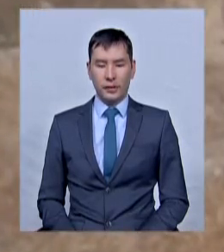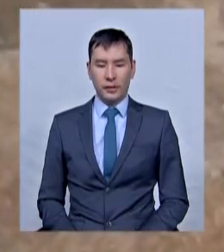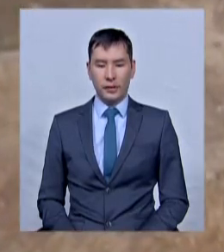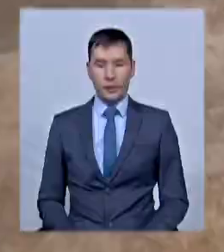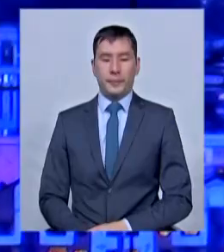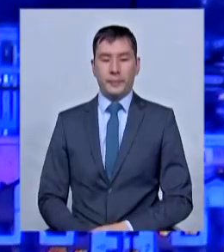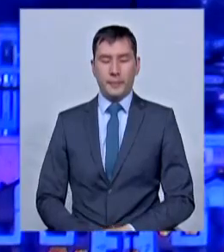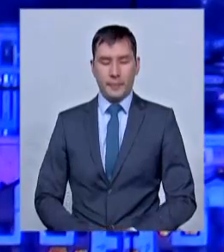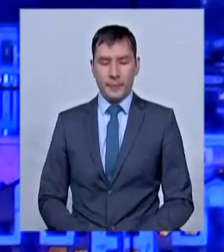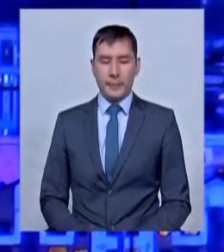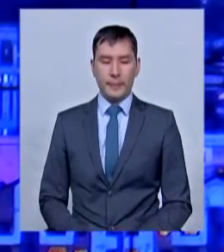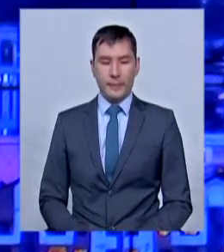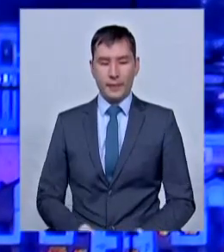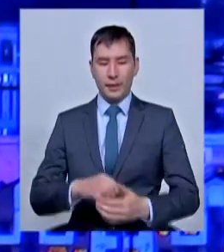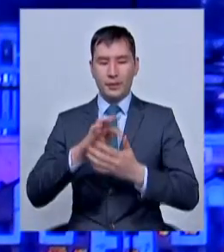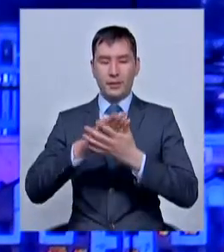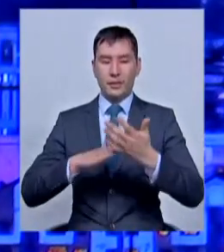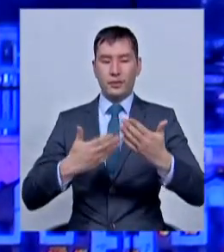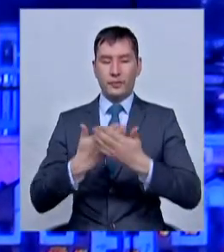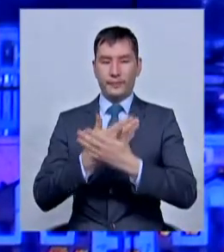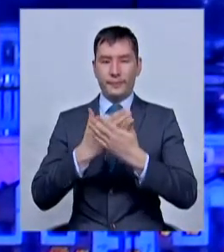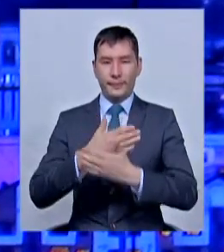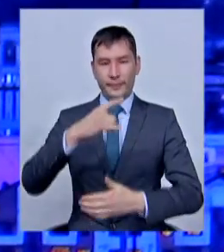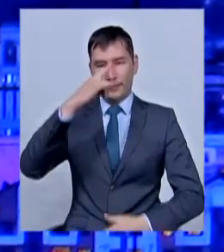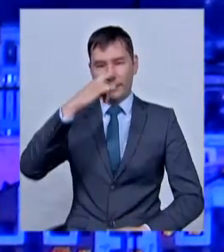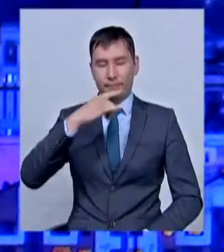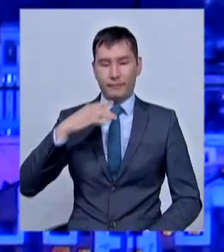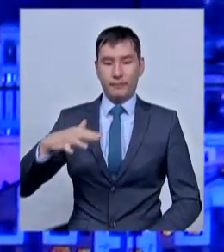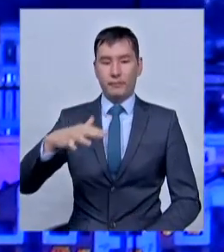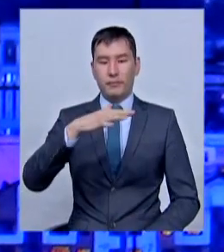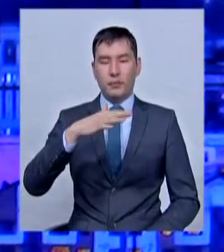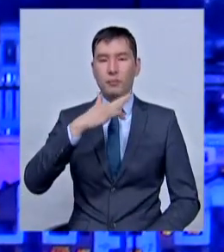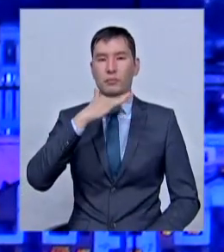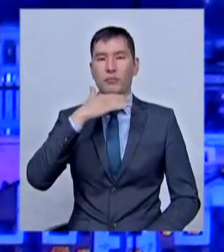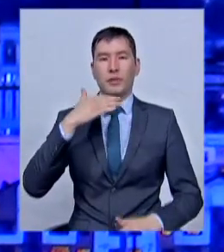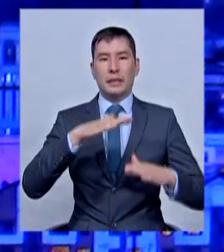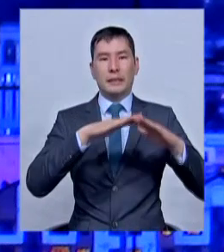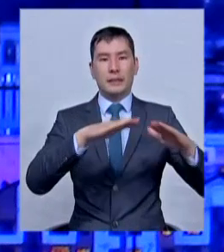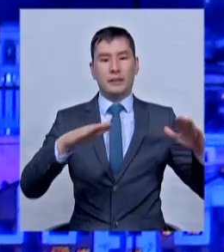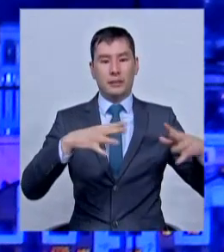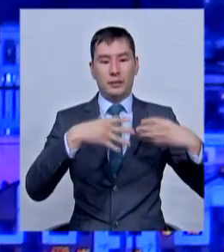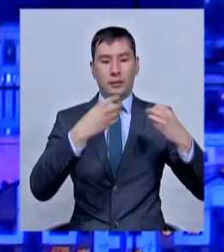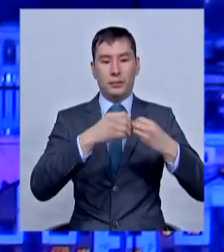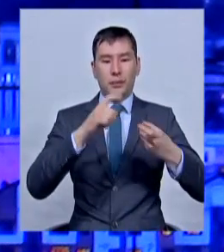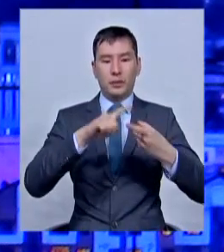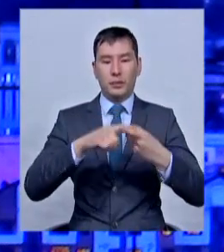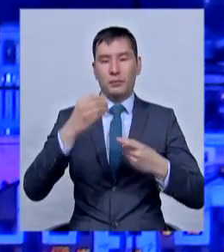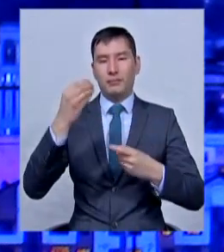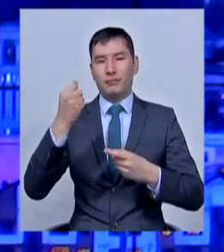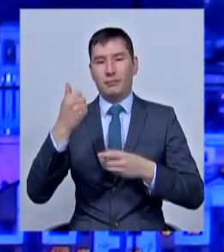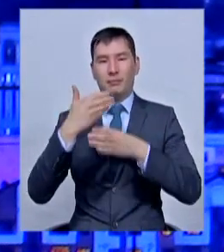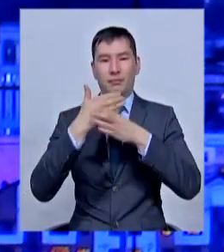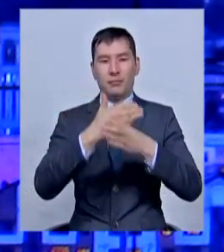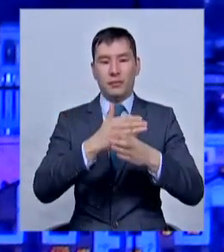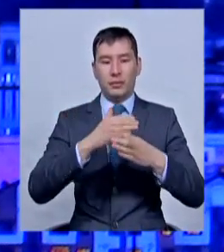облысы. Назарларыңызда жаңалықтар. Қазақстанда бұдан былай көп балалы отбасына жәрдемақыны тағайындау үшін өтініш беру